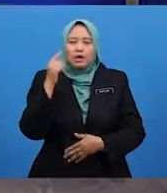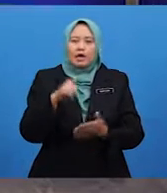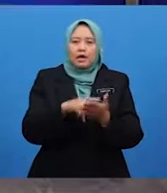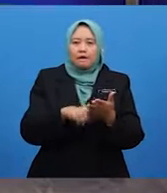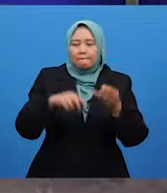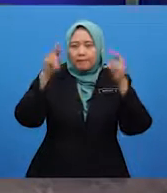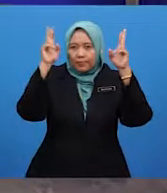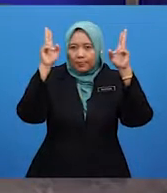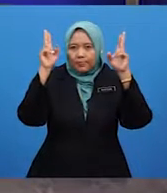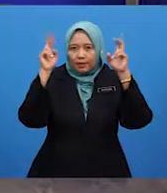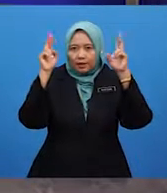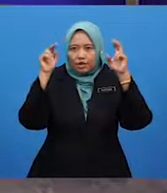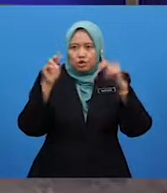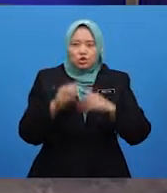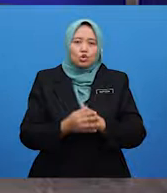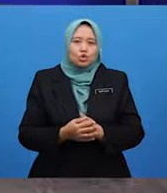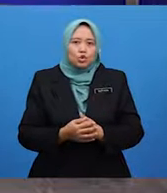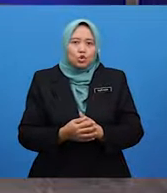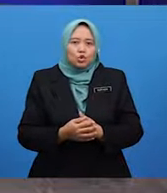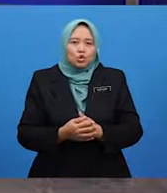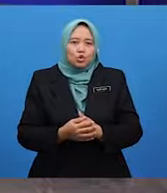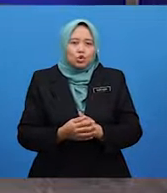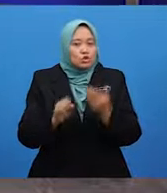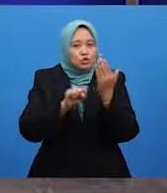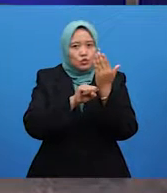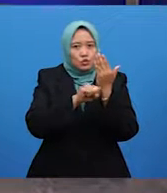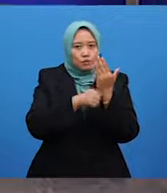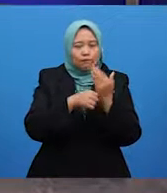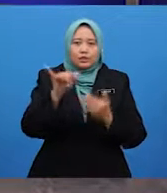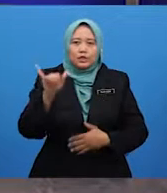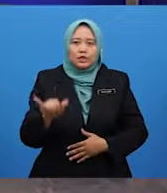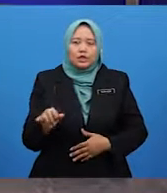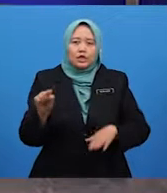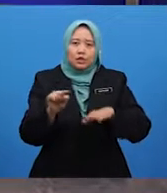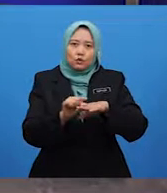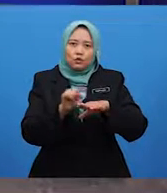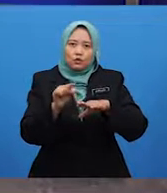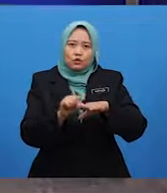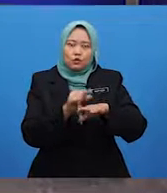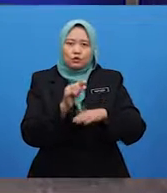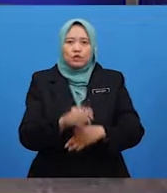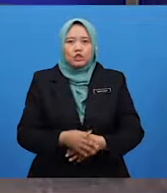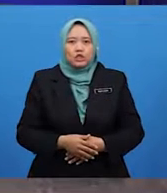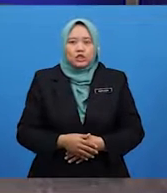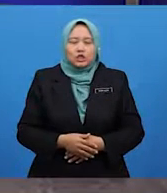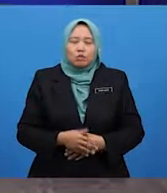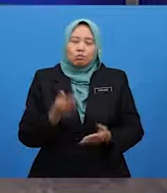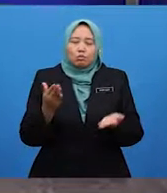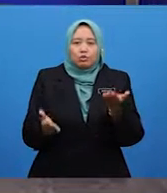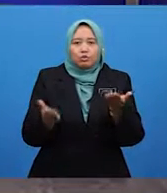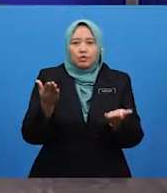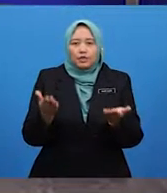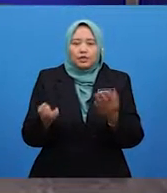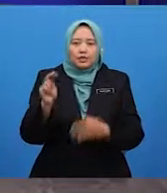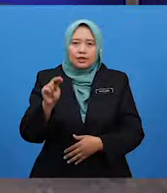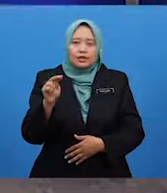sebenarnya kita boleh dapat revise balik. Bermaksud sejarahnya begini. Sebab kadangkala ada pembeli ataupun pelanggan-pelanggan